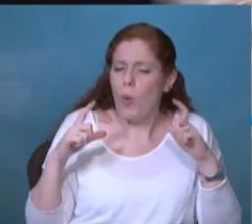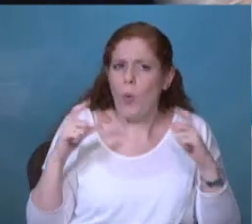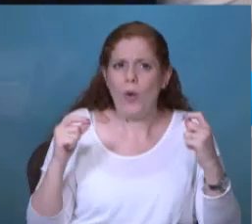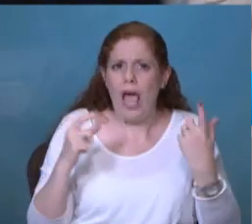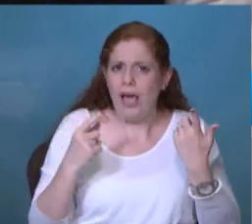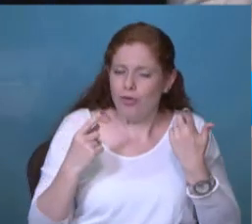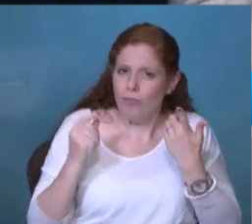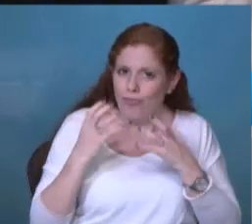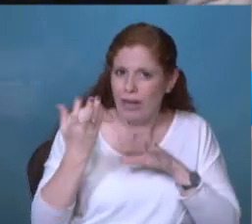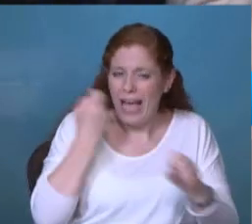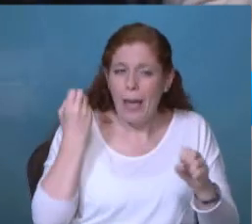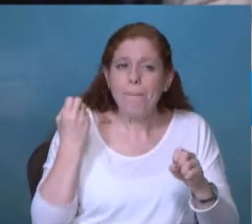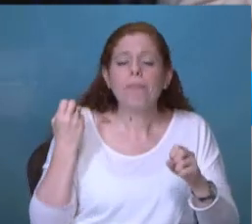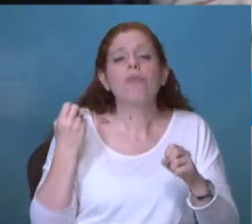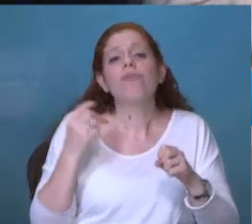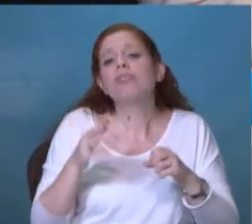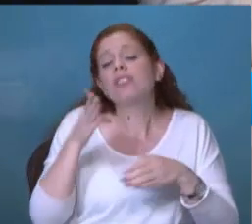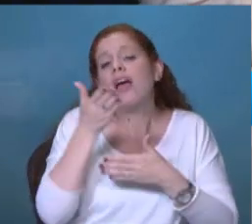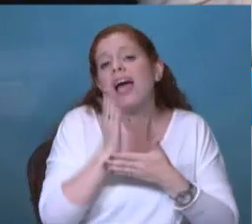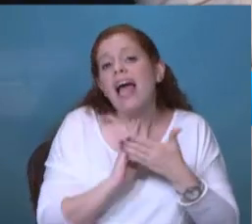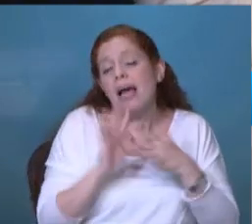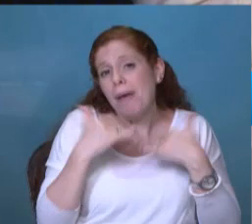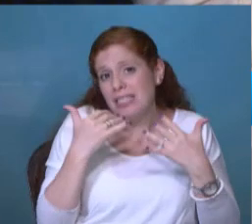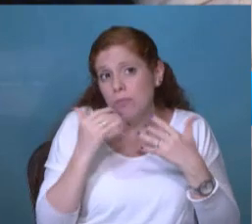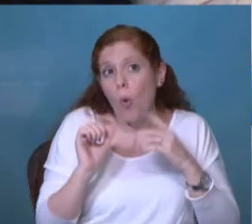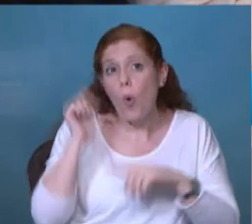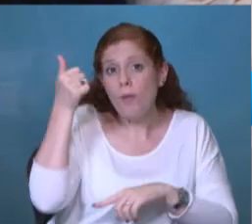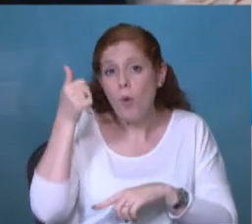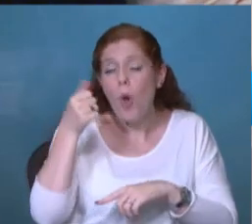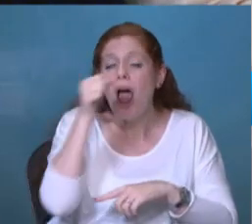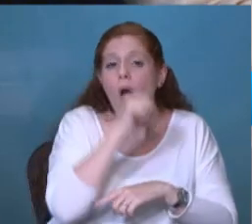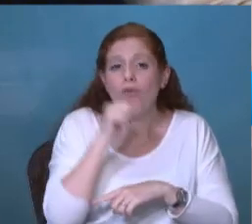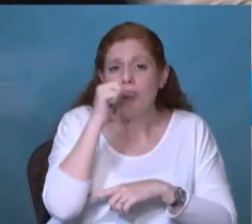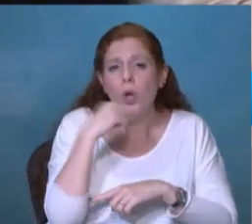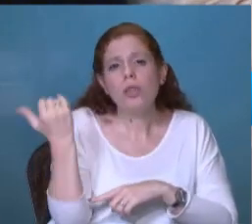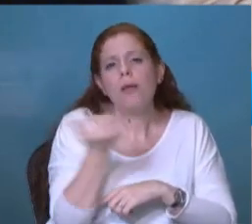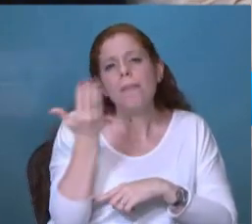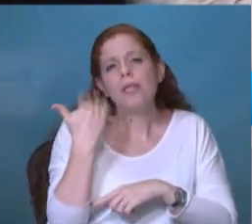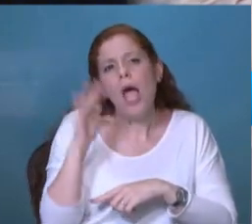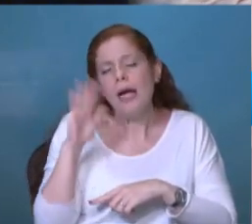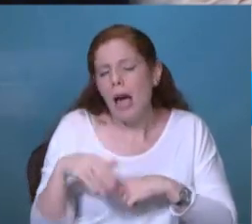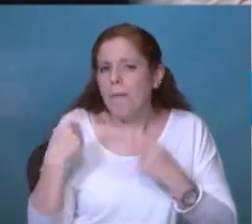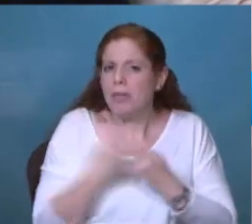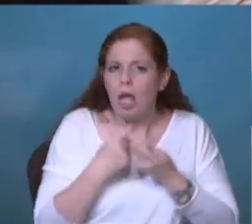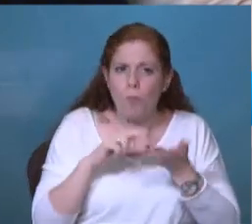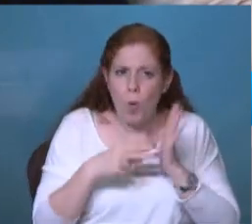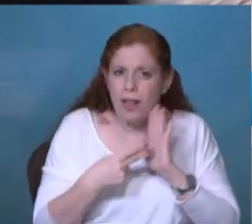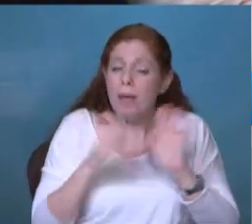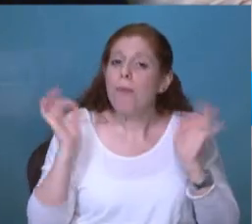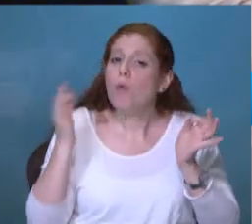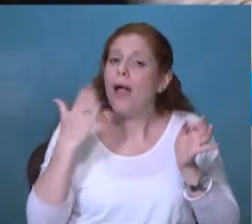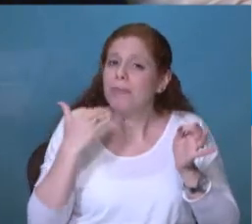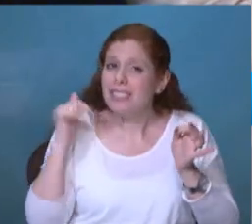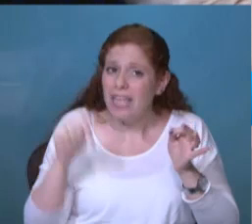שגרירים, וזה אולי חלק מהסיפור. קודם כל, האירוויזיון תמיד היה גם עניין פוליטי, במיוחד בישראל,